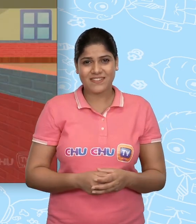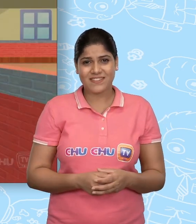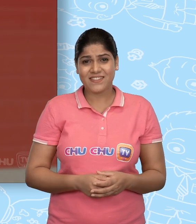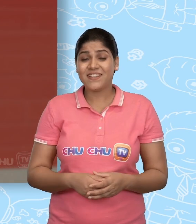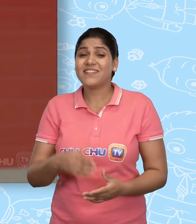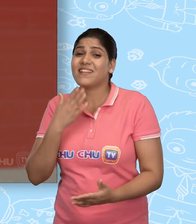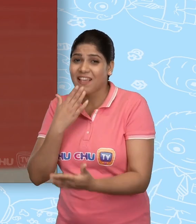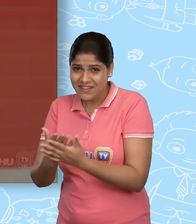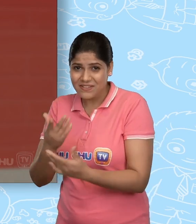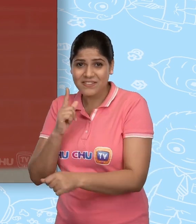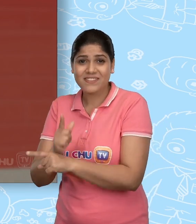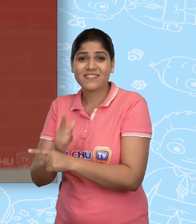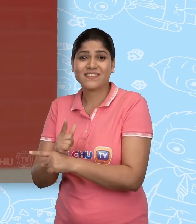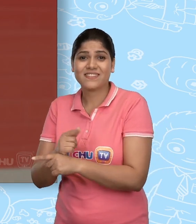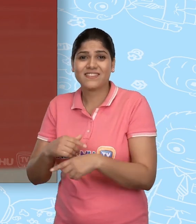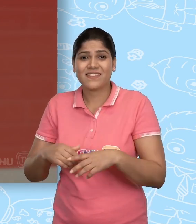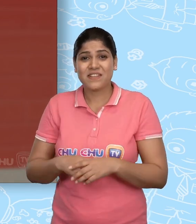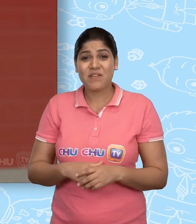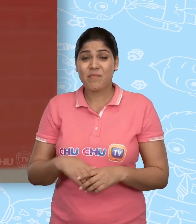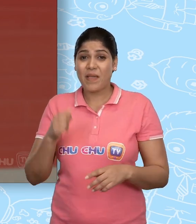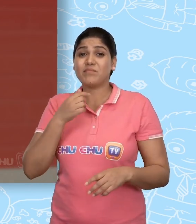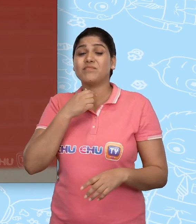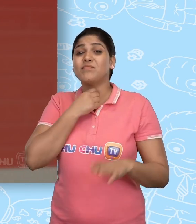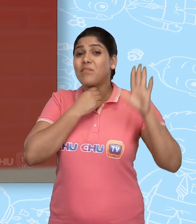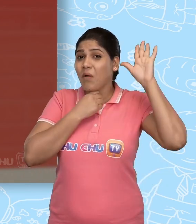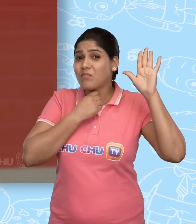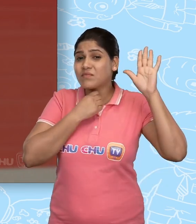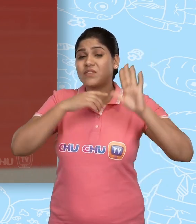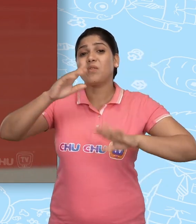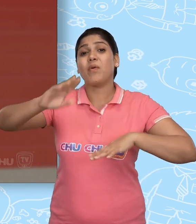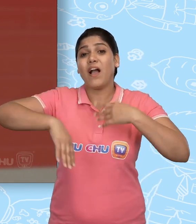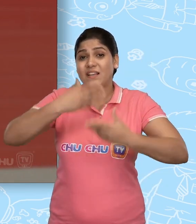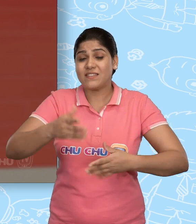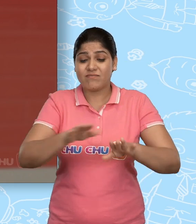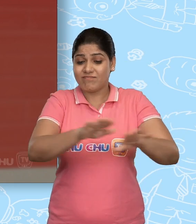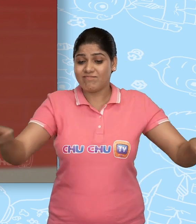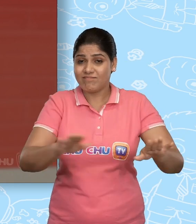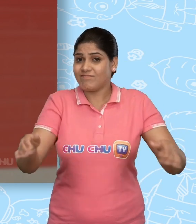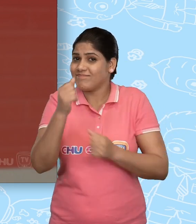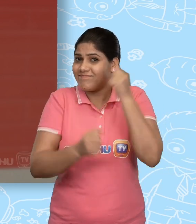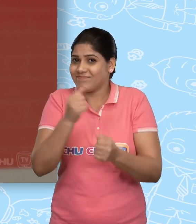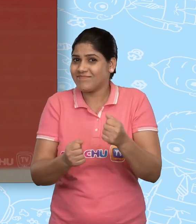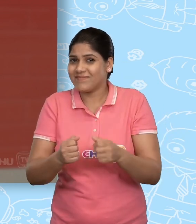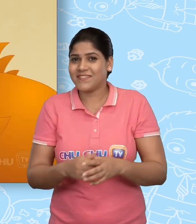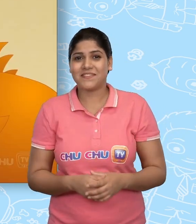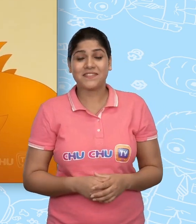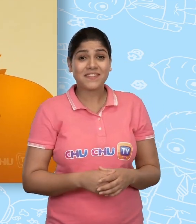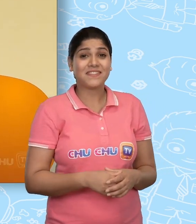कहा। शुक्रिया मिस डॉर्थी, मैं वादा करता हूँ कि अब से मैं हॉलवे में नहीं दौड़ूंगा।